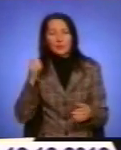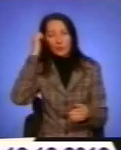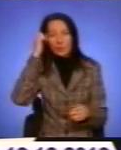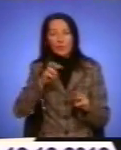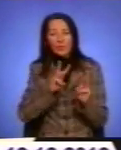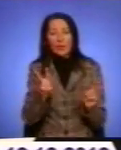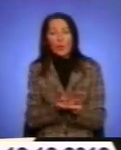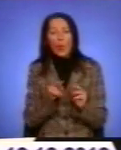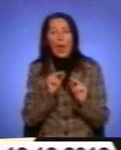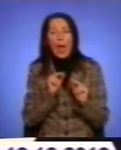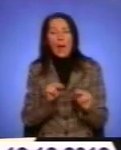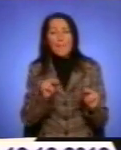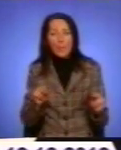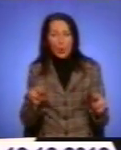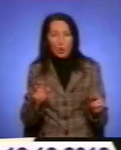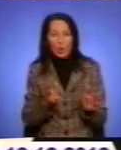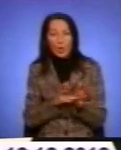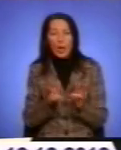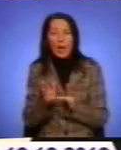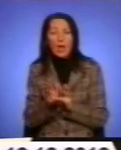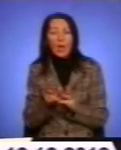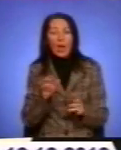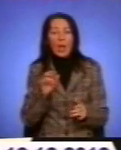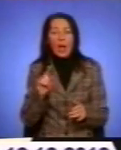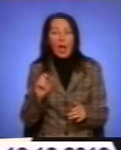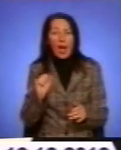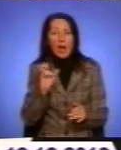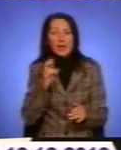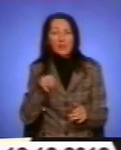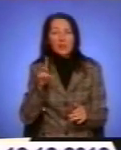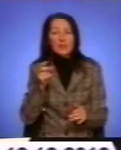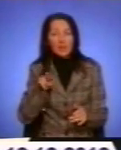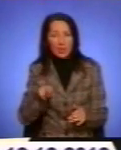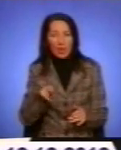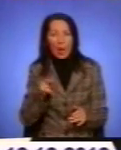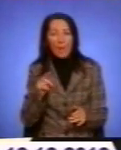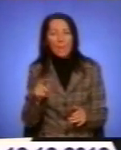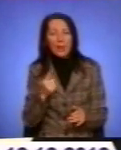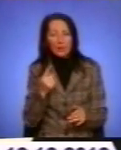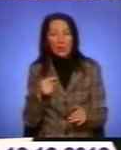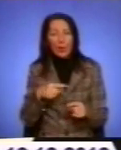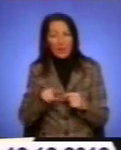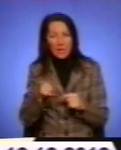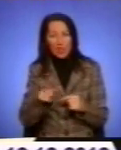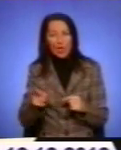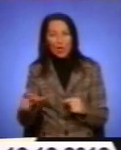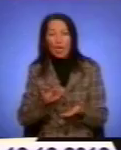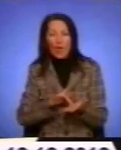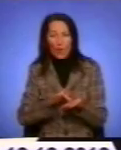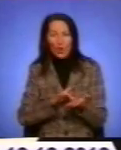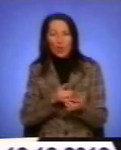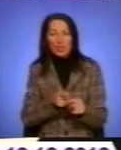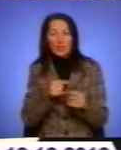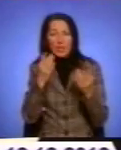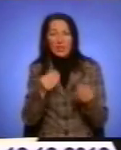святого апостола Андрія Первозванного, інші люди ворожать у цей день. Це те, з чим